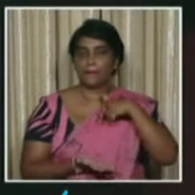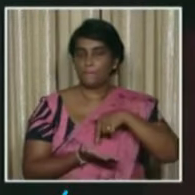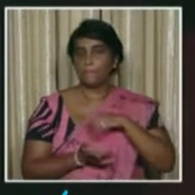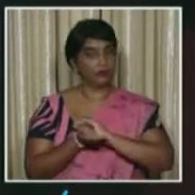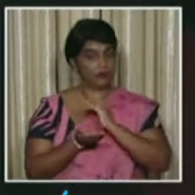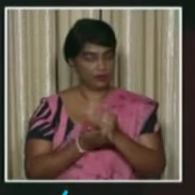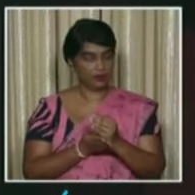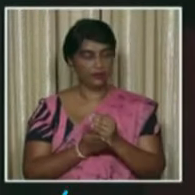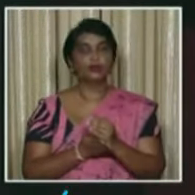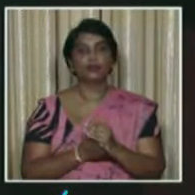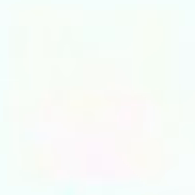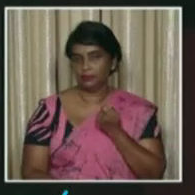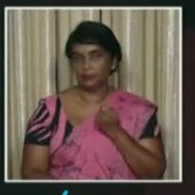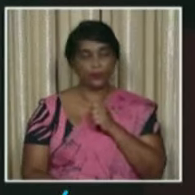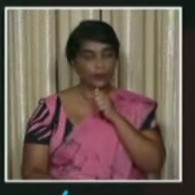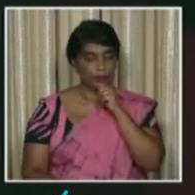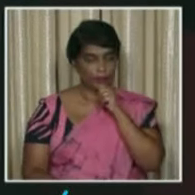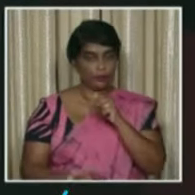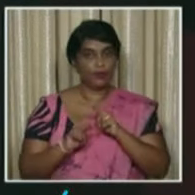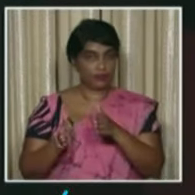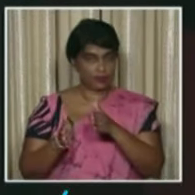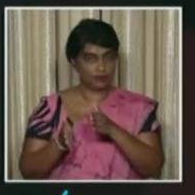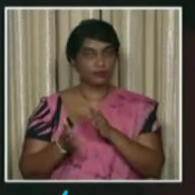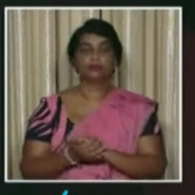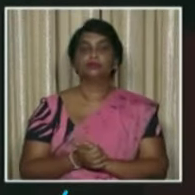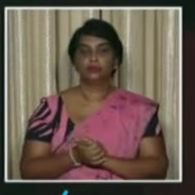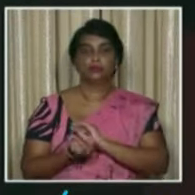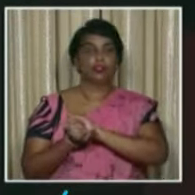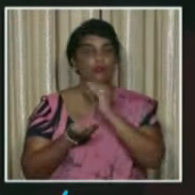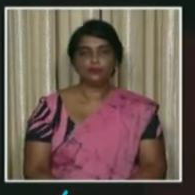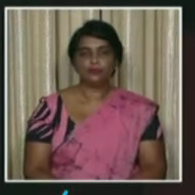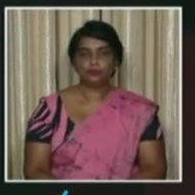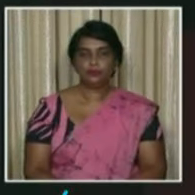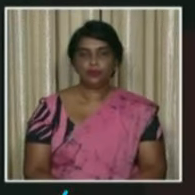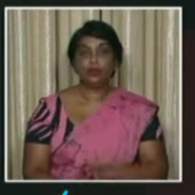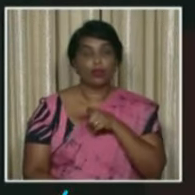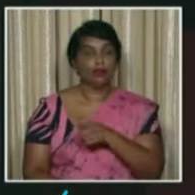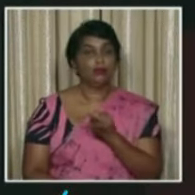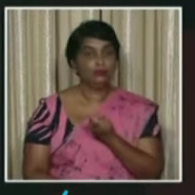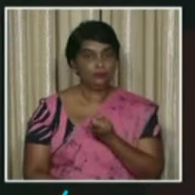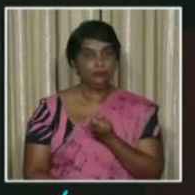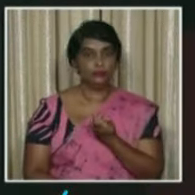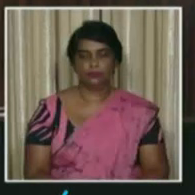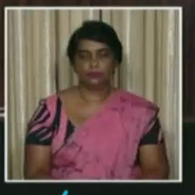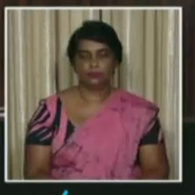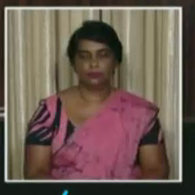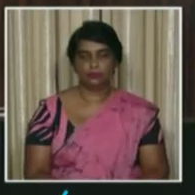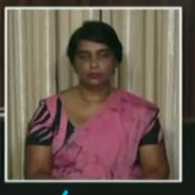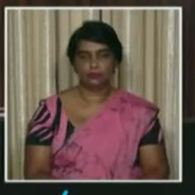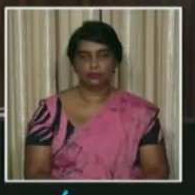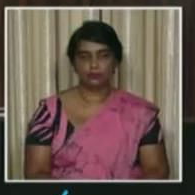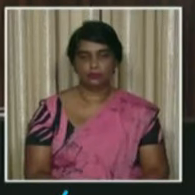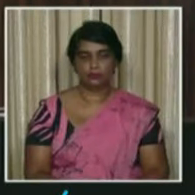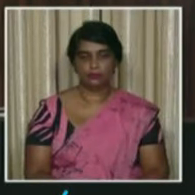සංස්කෘතික අරමුදලේ විශාල මුදලක් සාවර තැන්පතු යටතේ අරමුදල් යටතේ පැවතුණා ඒ මුදල් අපිට නැති වුණා 2019